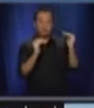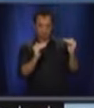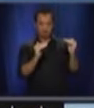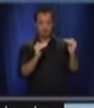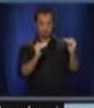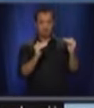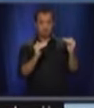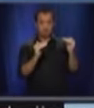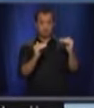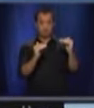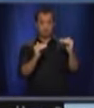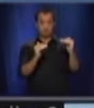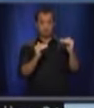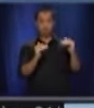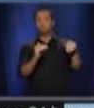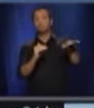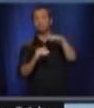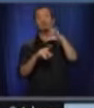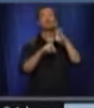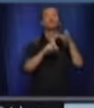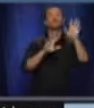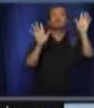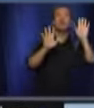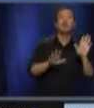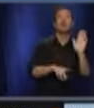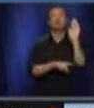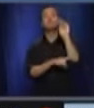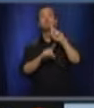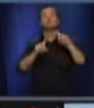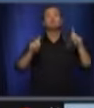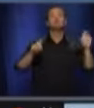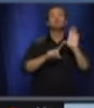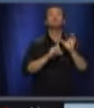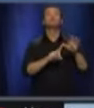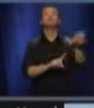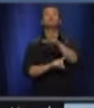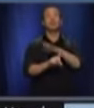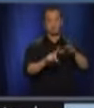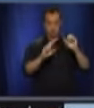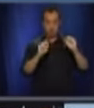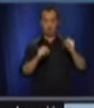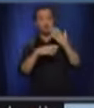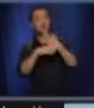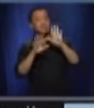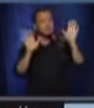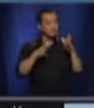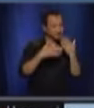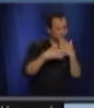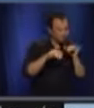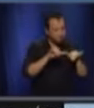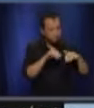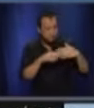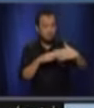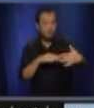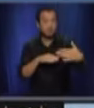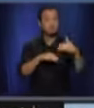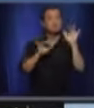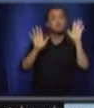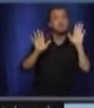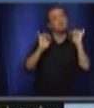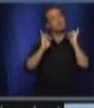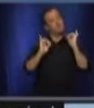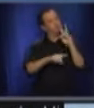là, ceux qui ont des salles de spectacle, des spectacles sont en préparation ou dans les prochains jours, il n'y a pas de changement pour ça. Je